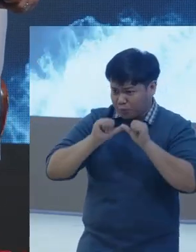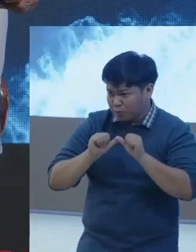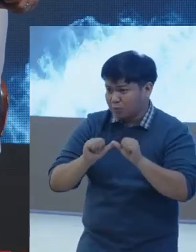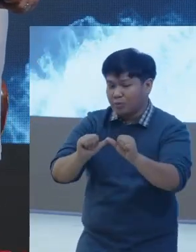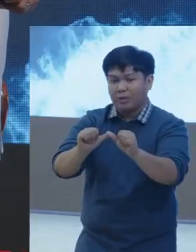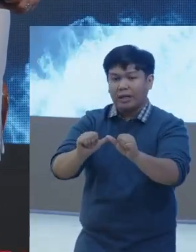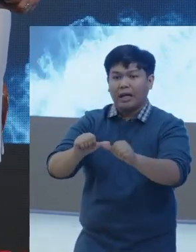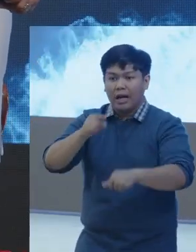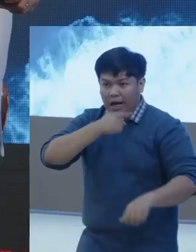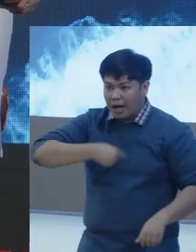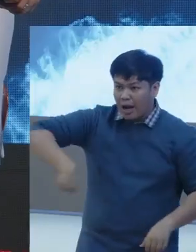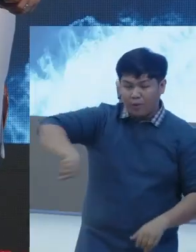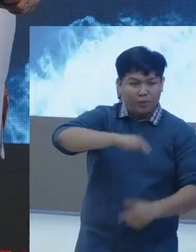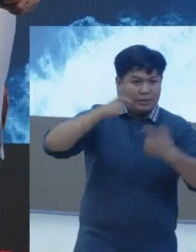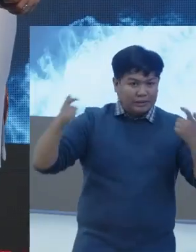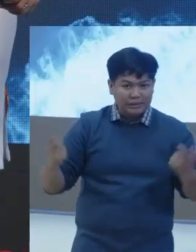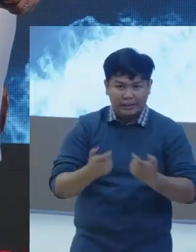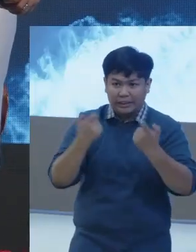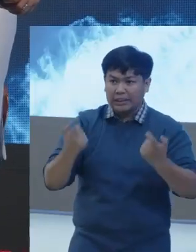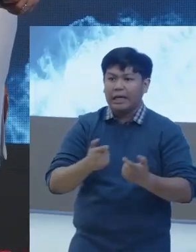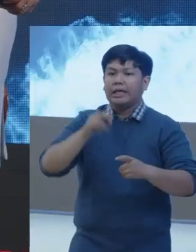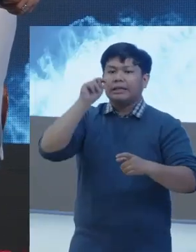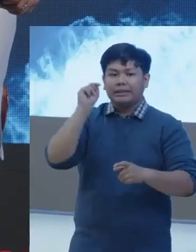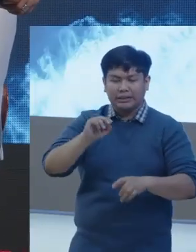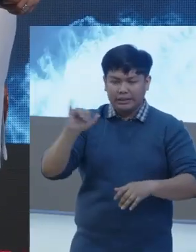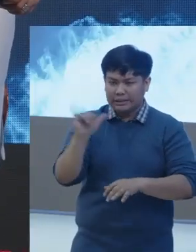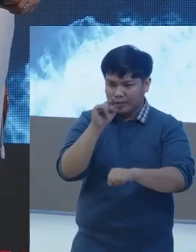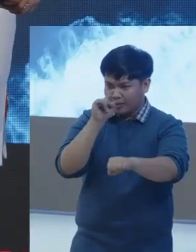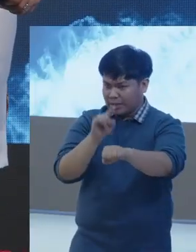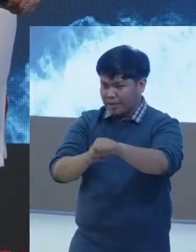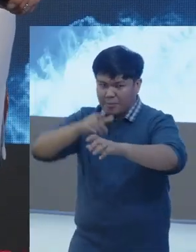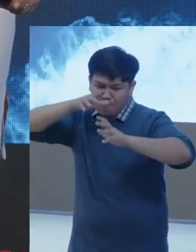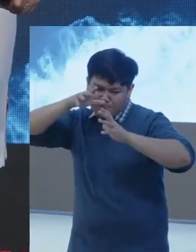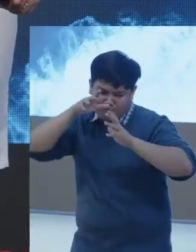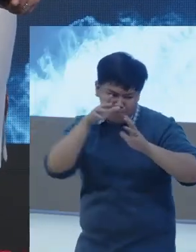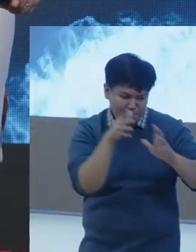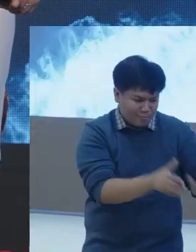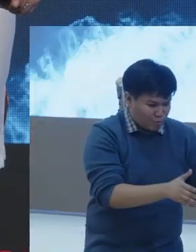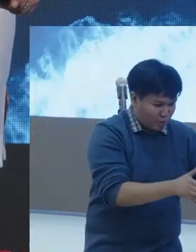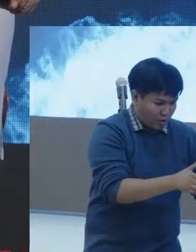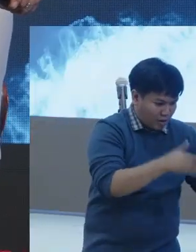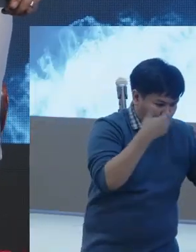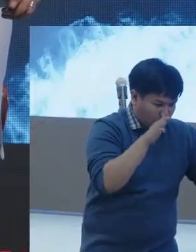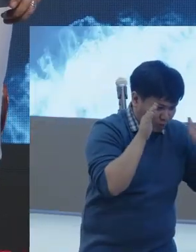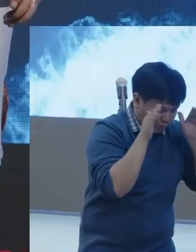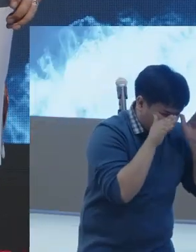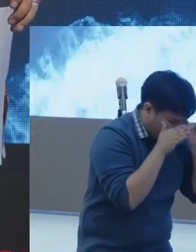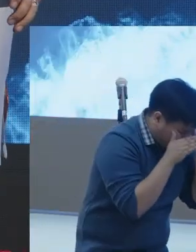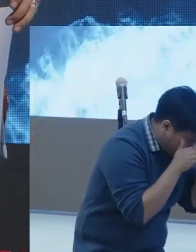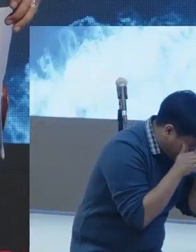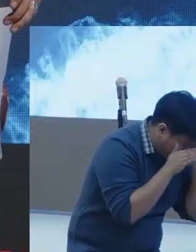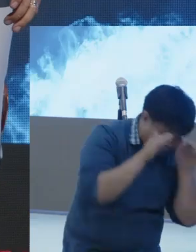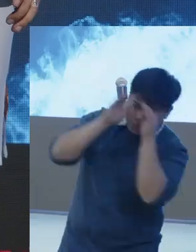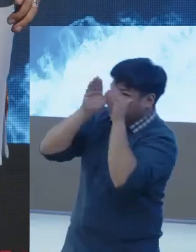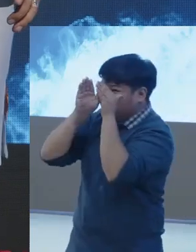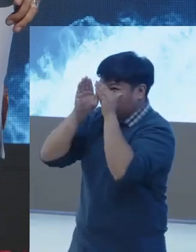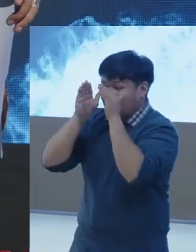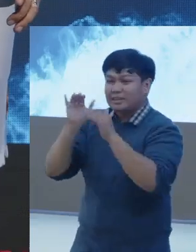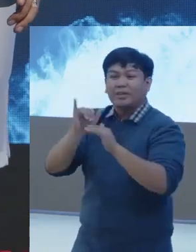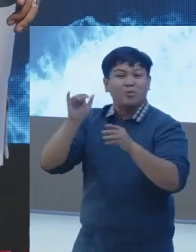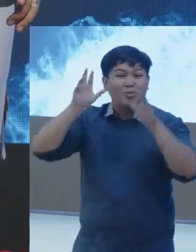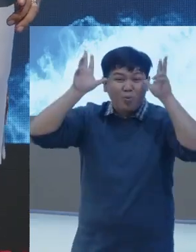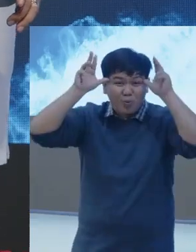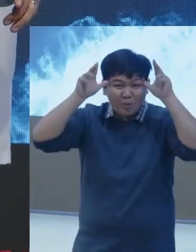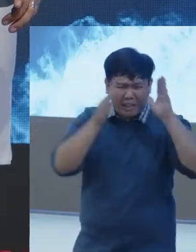Consequently, our turning from sin must be at the same time a turning to Jesus, through whom alone we